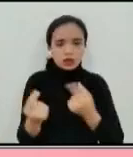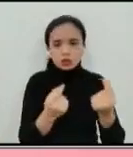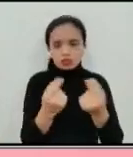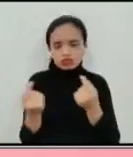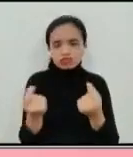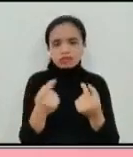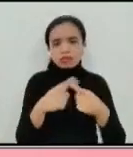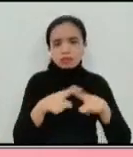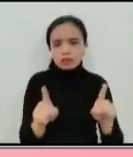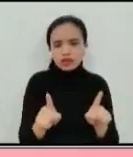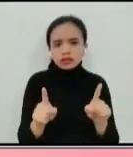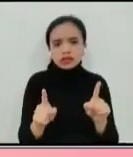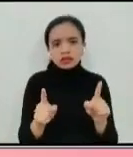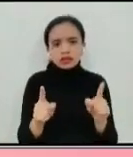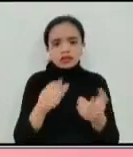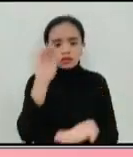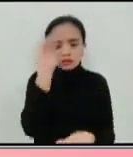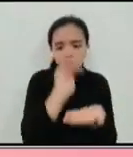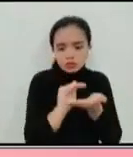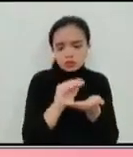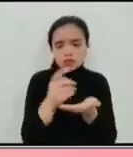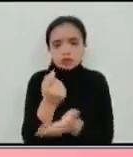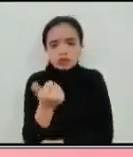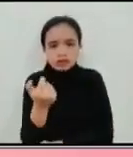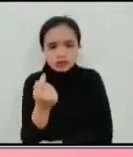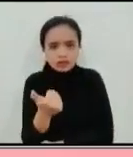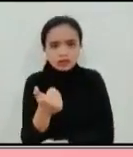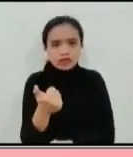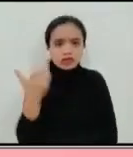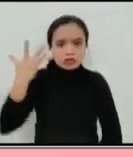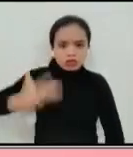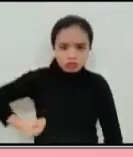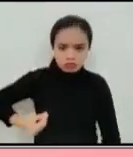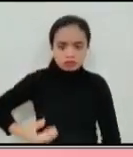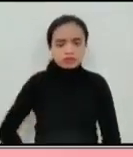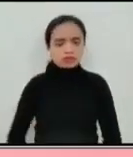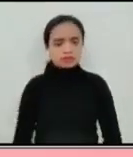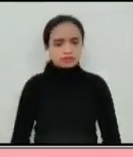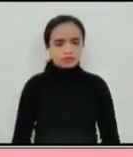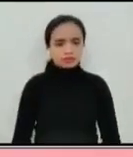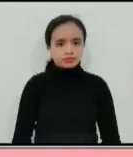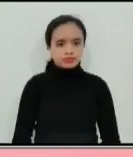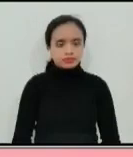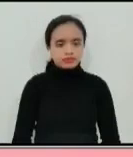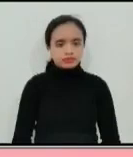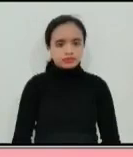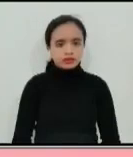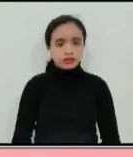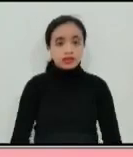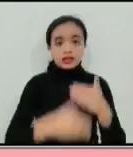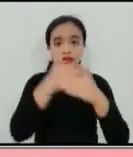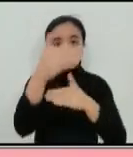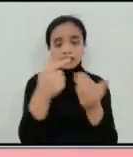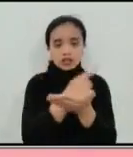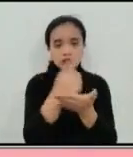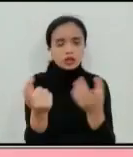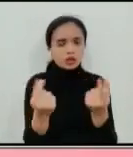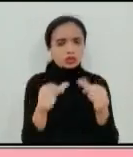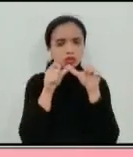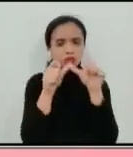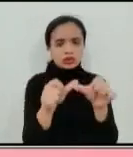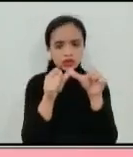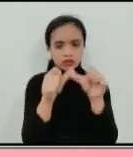to reduce or eliminate graft and corruption. Sa susunod na linggo, ipagpapatuloy ng mga mambabatas